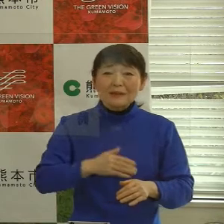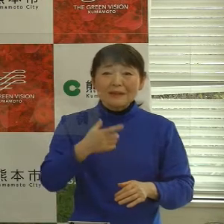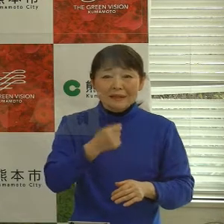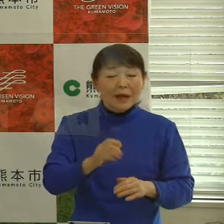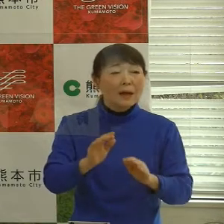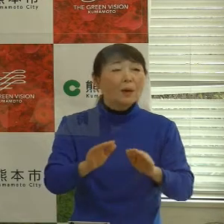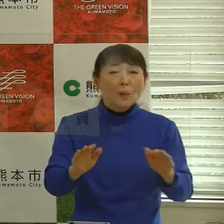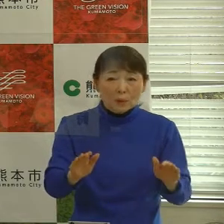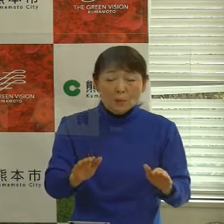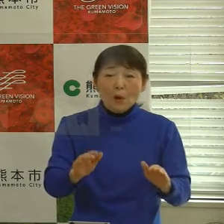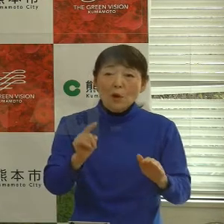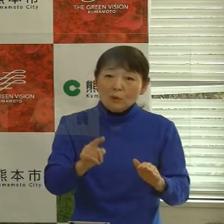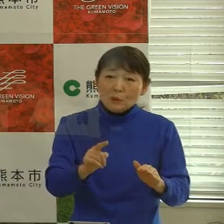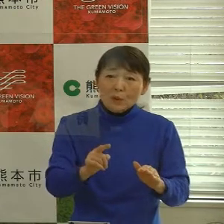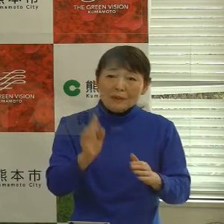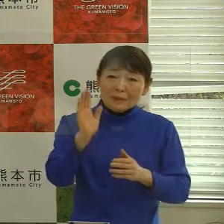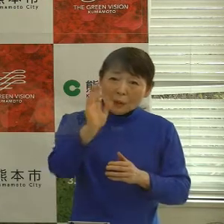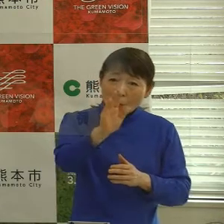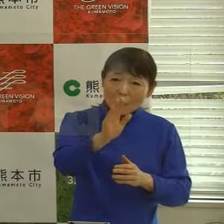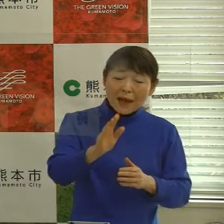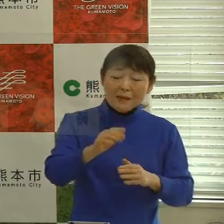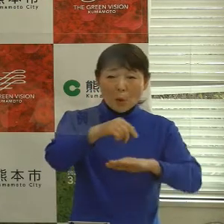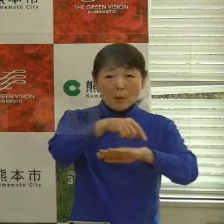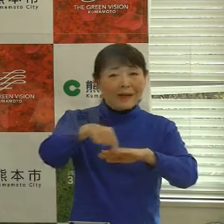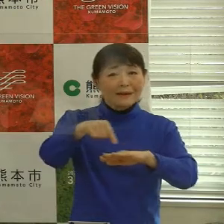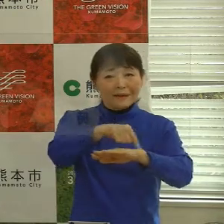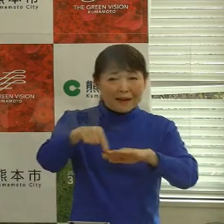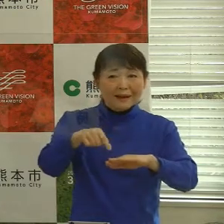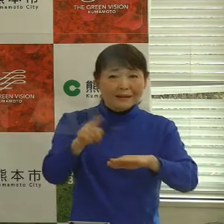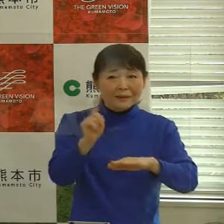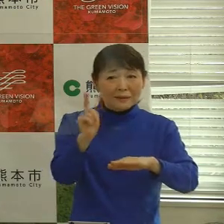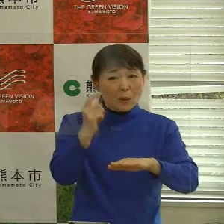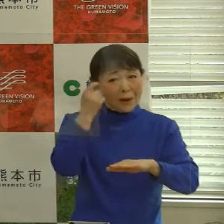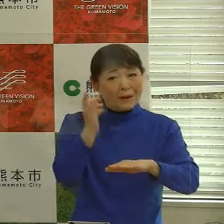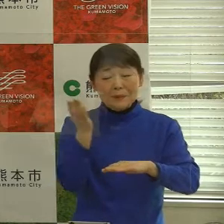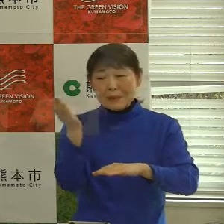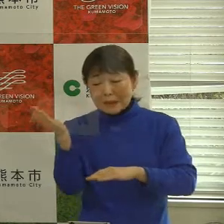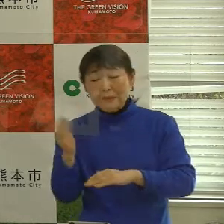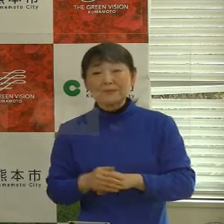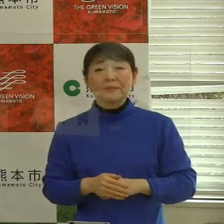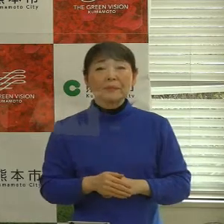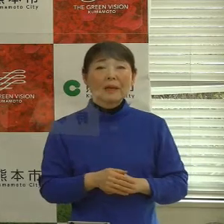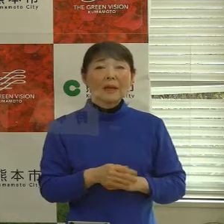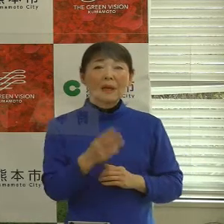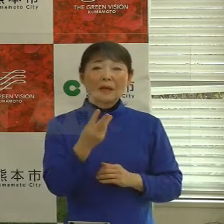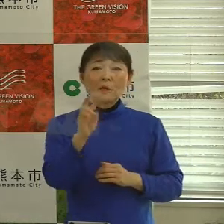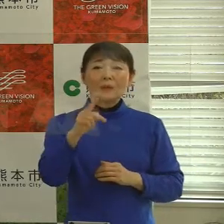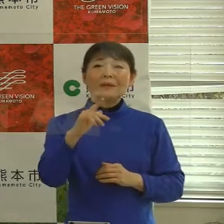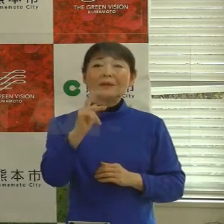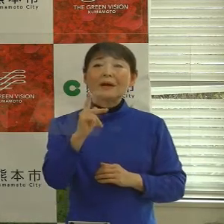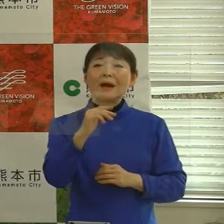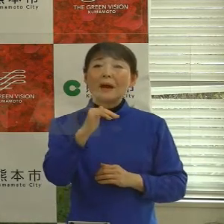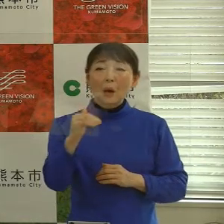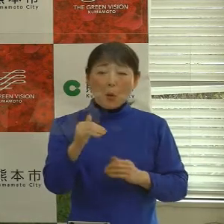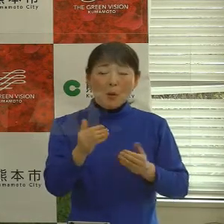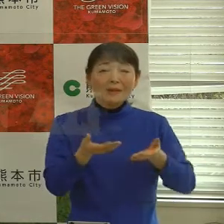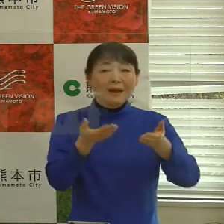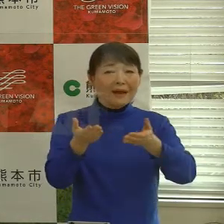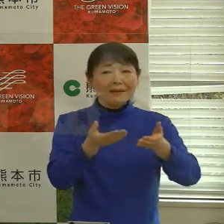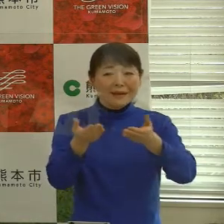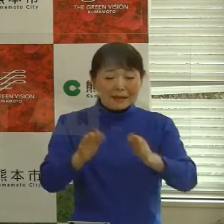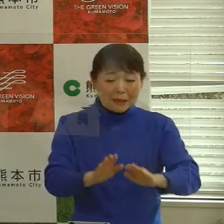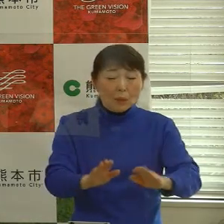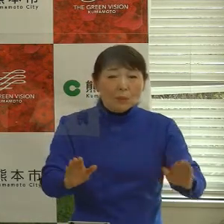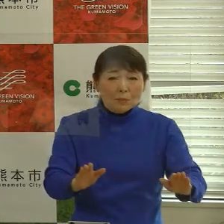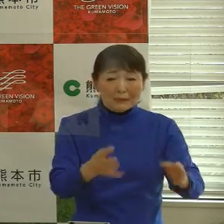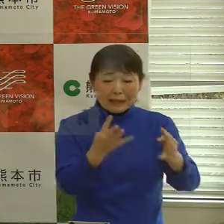い、そういう制度設計、そういうものについてどういうふうにお考えでしょうか。 はい、ゆりかごに預けられたお子さんたちが、まあ、多